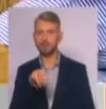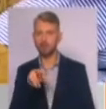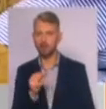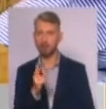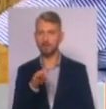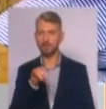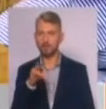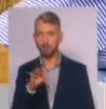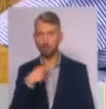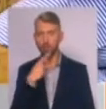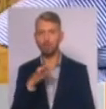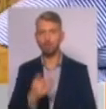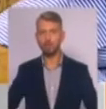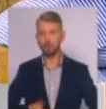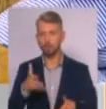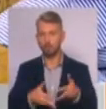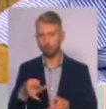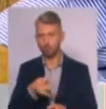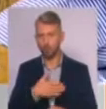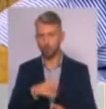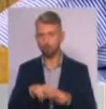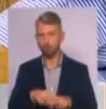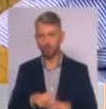життя у Оболонському районі нашої столиці.